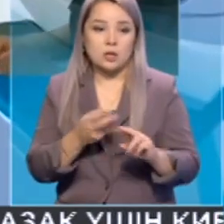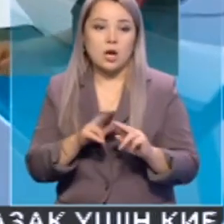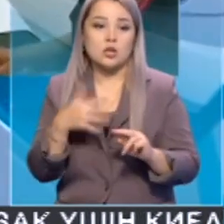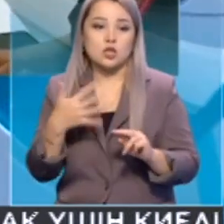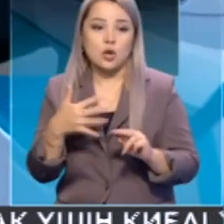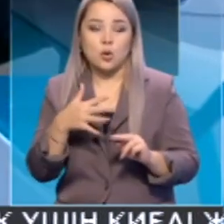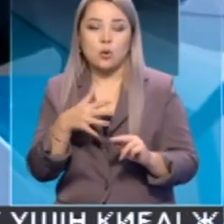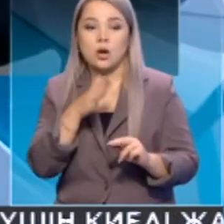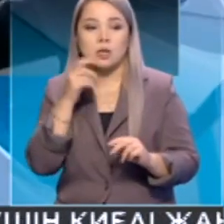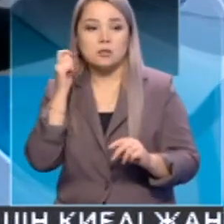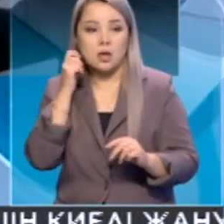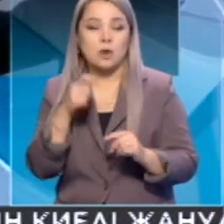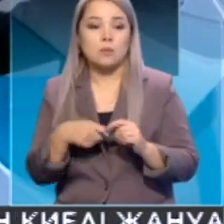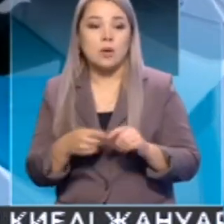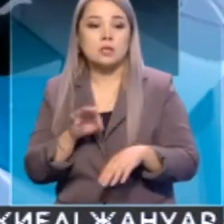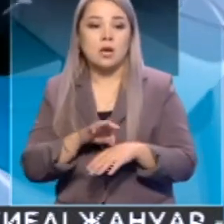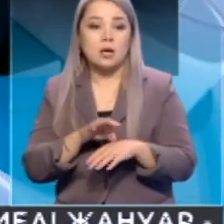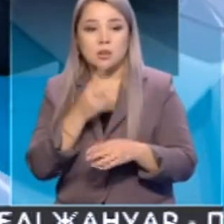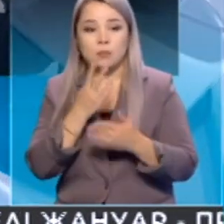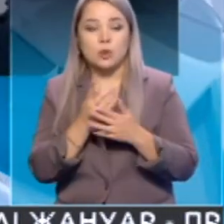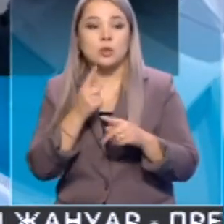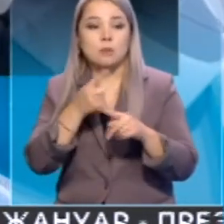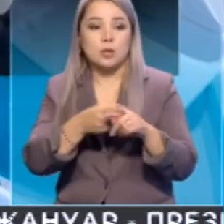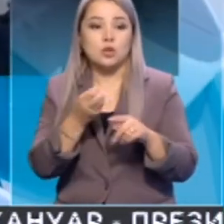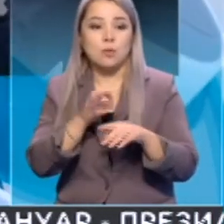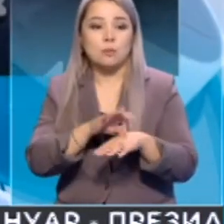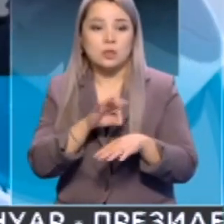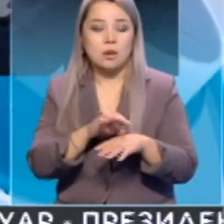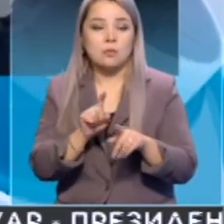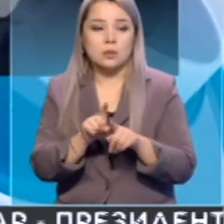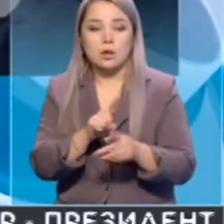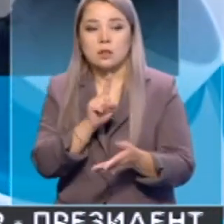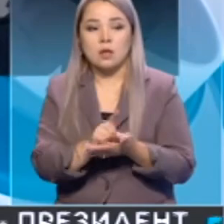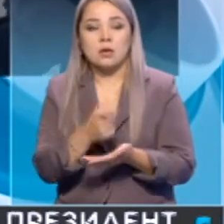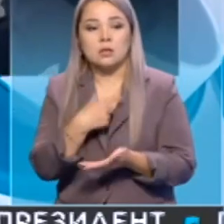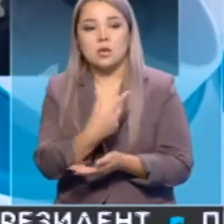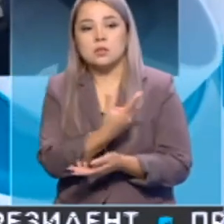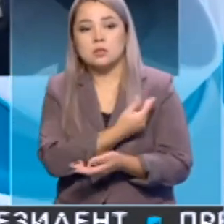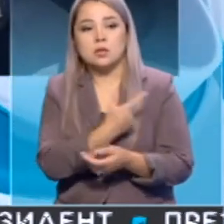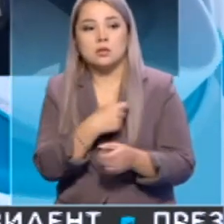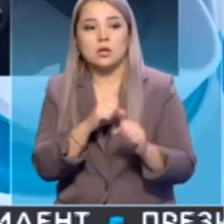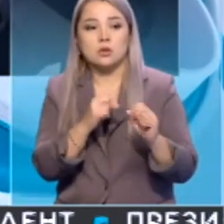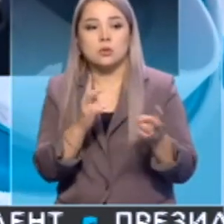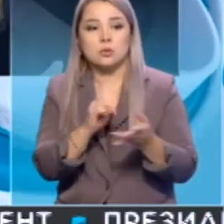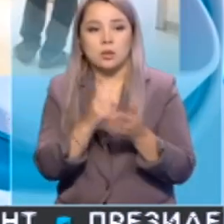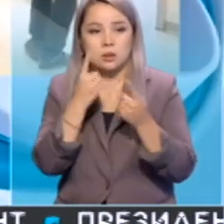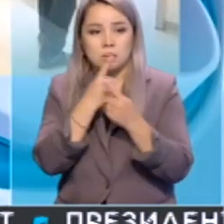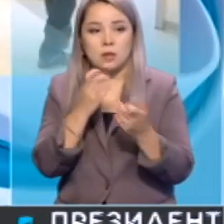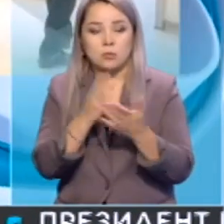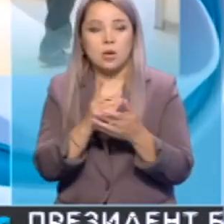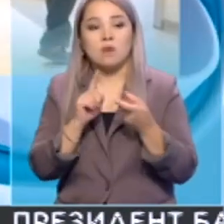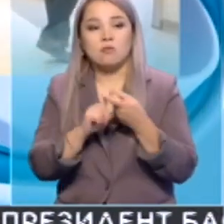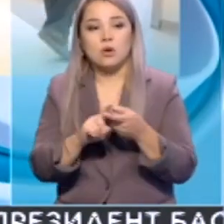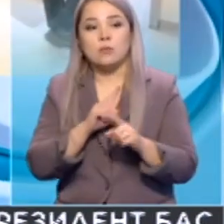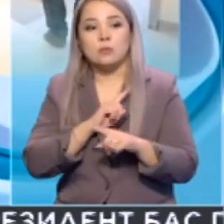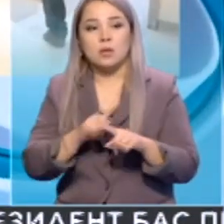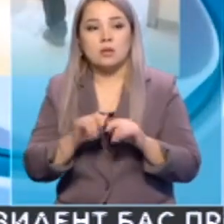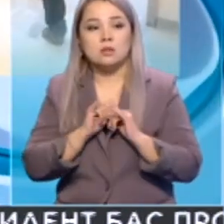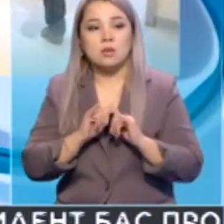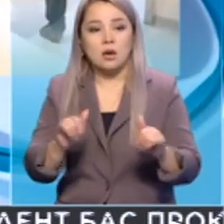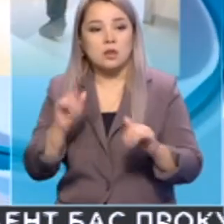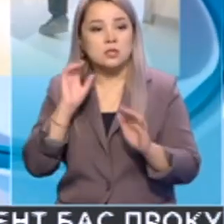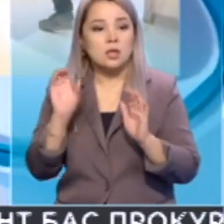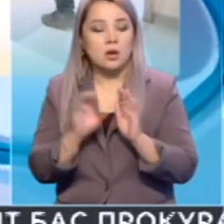мен созылмалы науқасы бар азаматтардың тағы бір вакцина алғандары дұрыс екендігін айтты. Вирустың жылдам тарап жатқанын